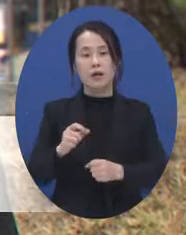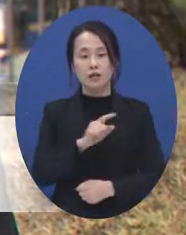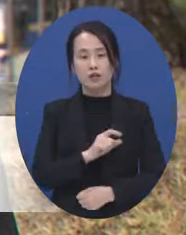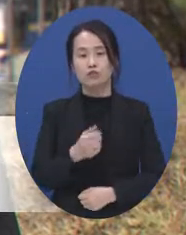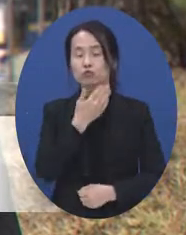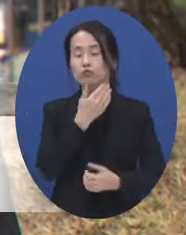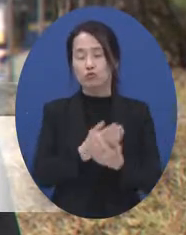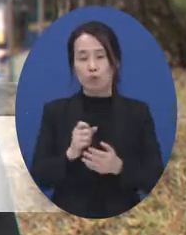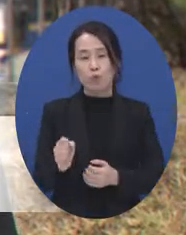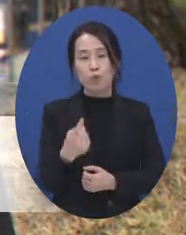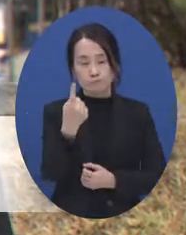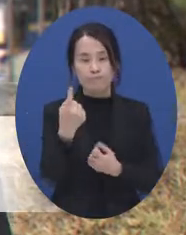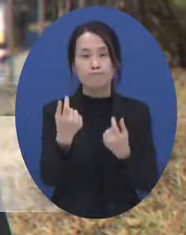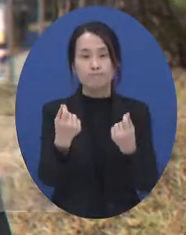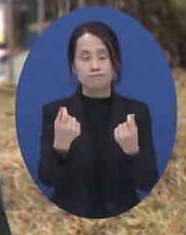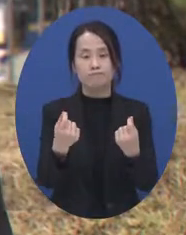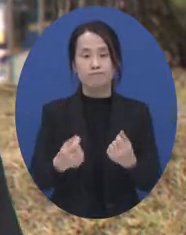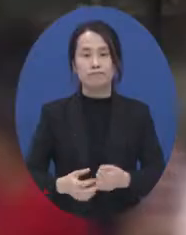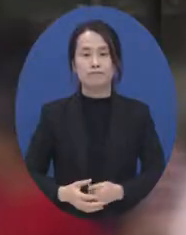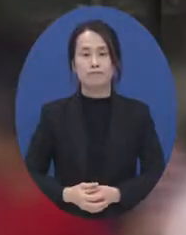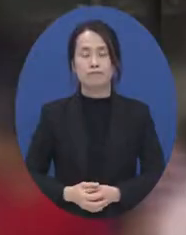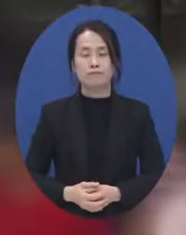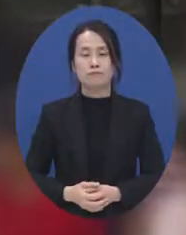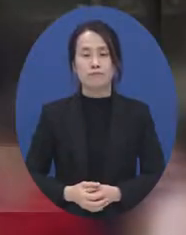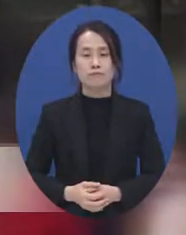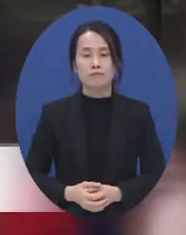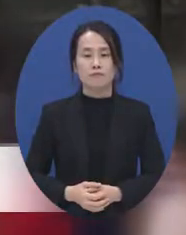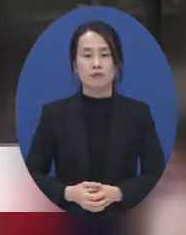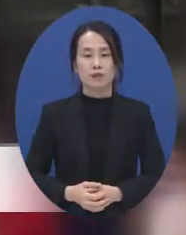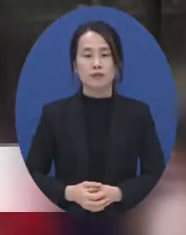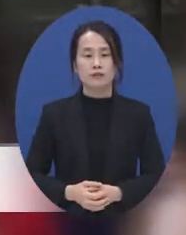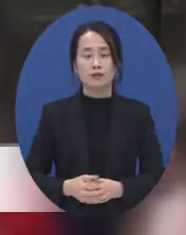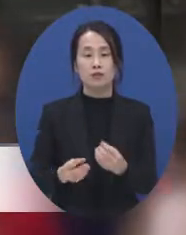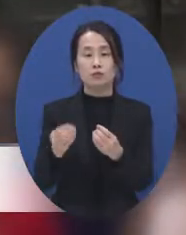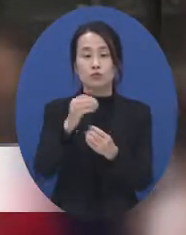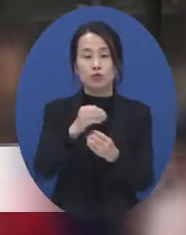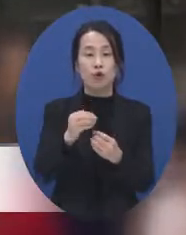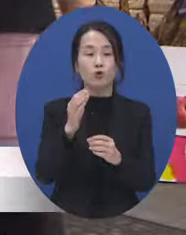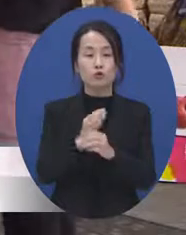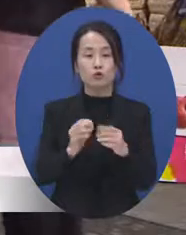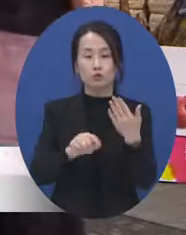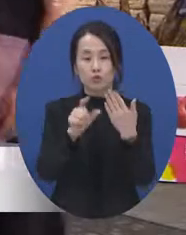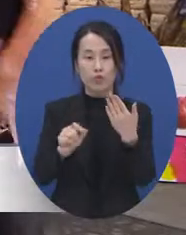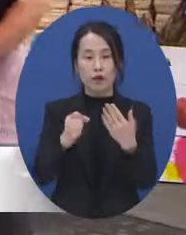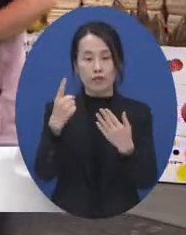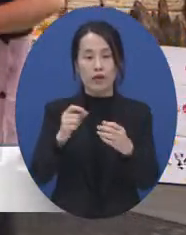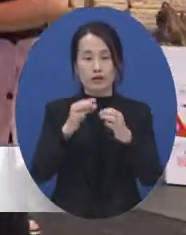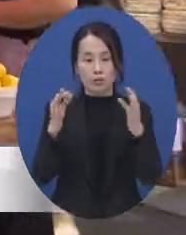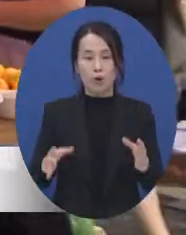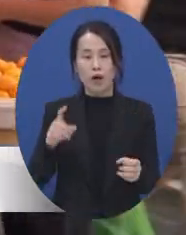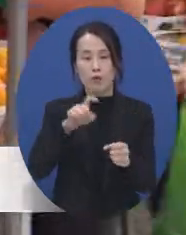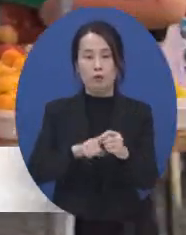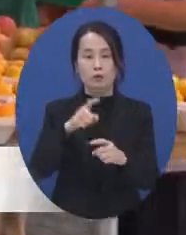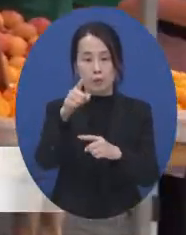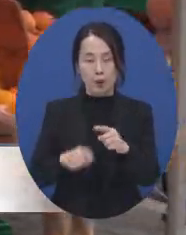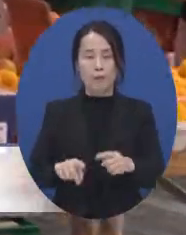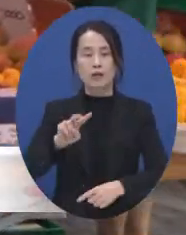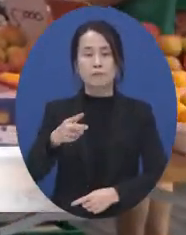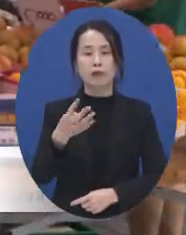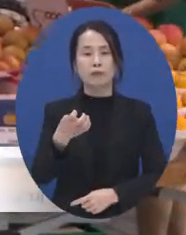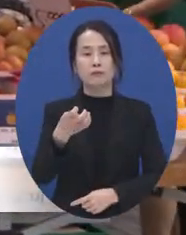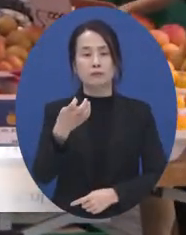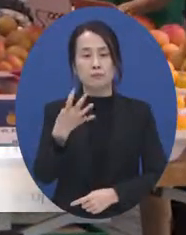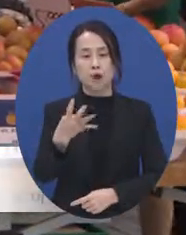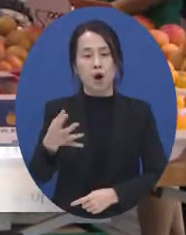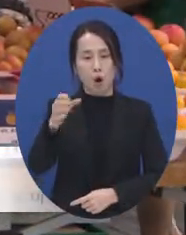있는 가장 중요한 원인이 됐던 것 같습니다. 실제로 추석이 낀 9월 한달 동안 목표치 절반에 가까운 634억